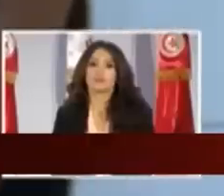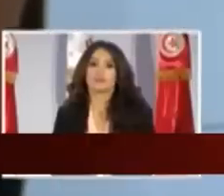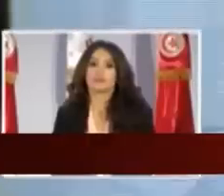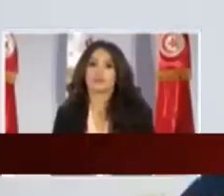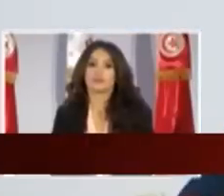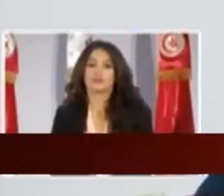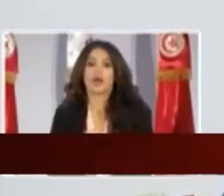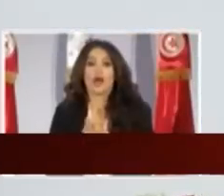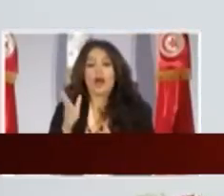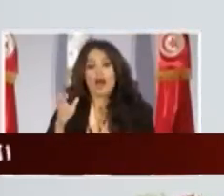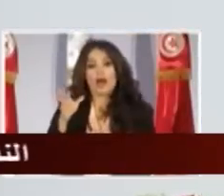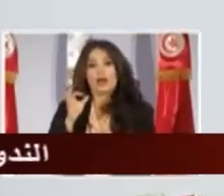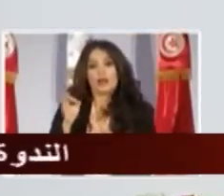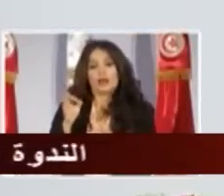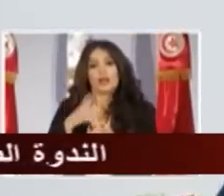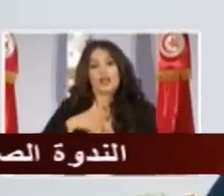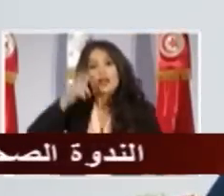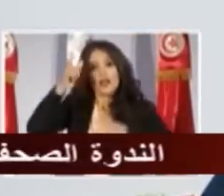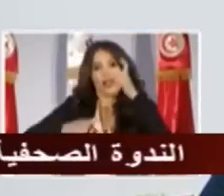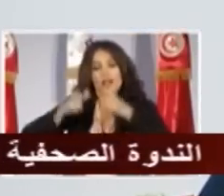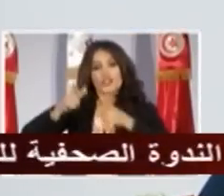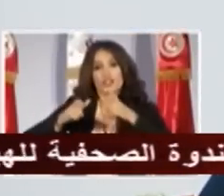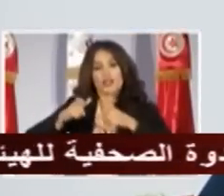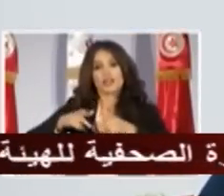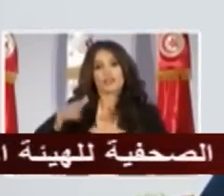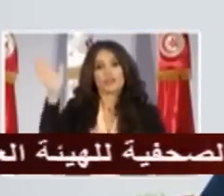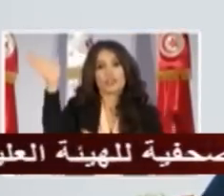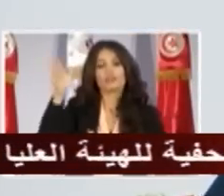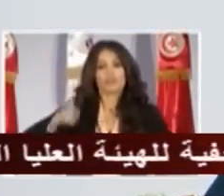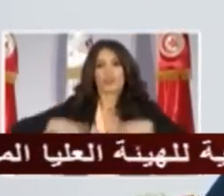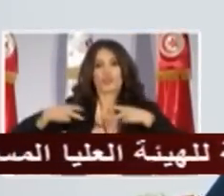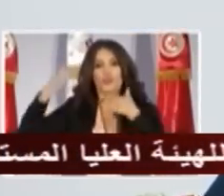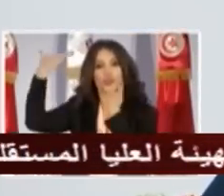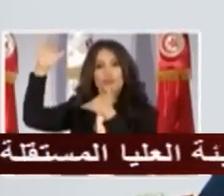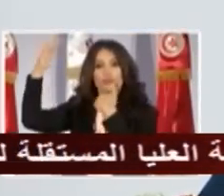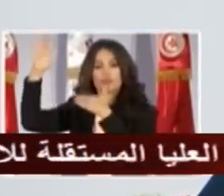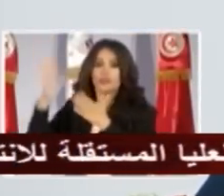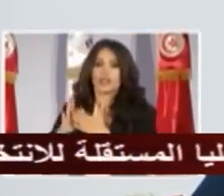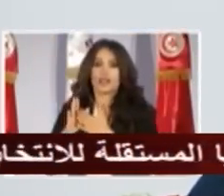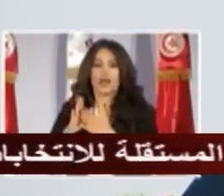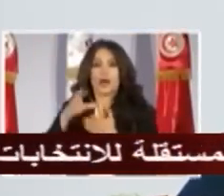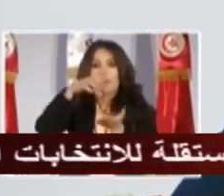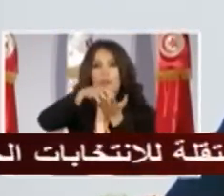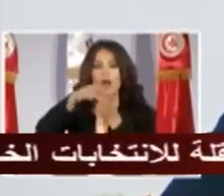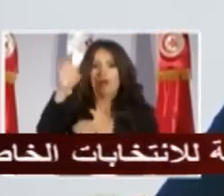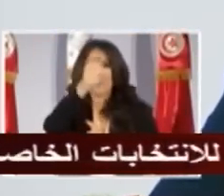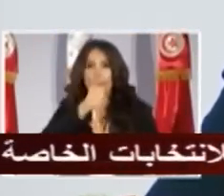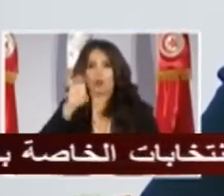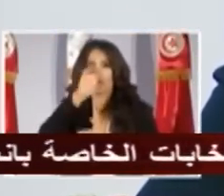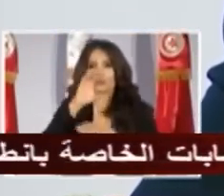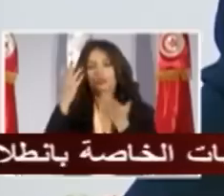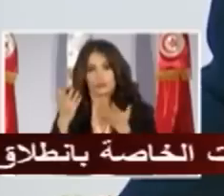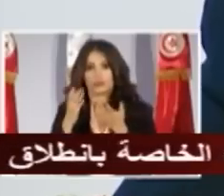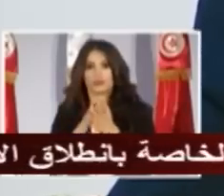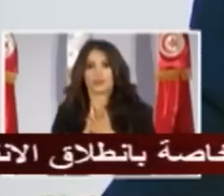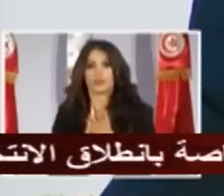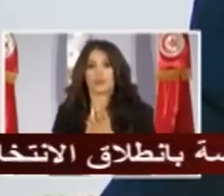بالنسبه لل تونسيين المقيمين بالخارج ما ما بين وايضا